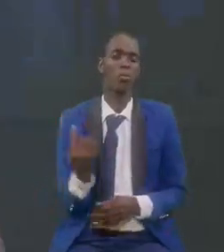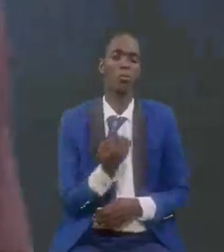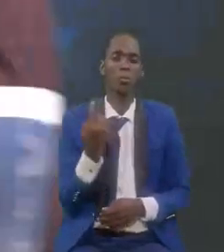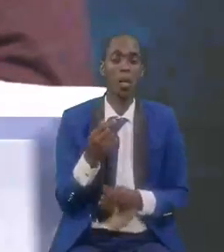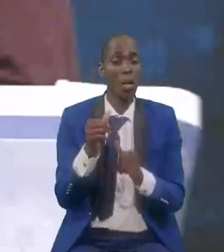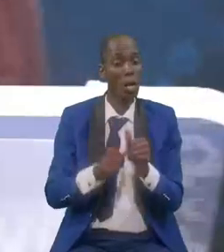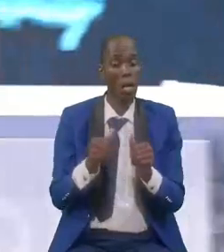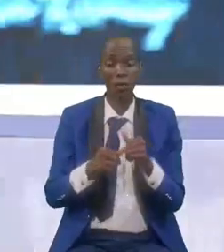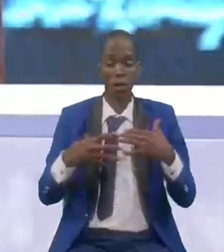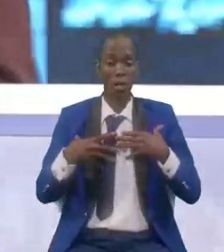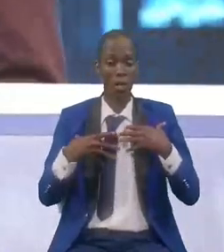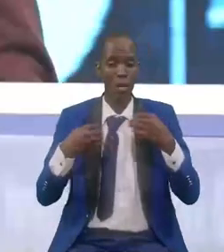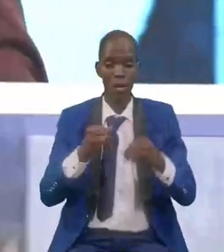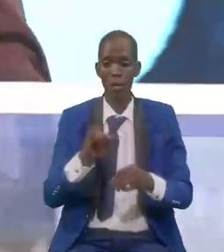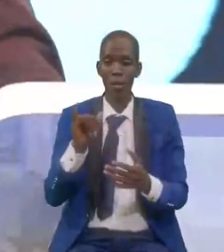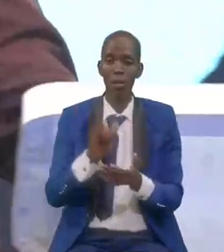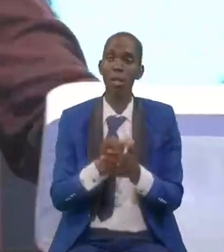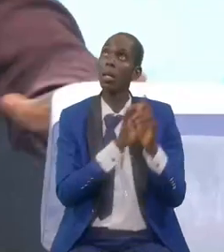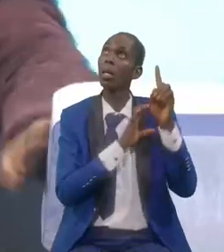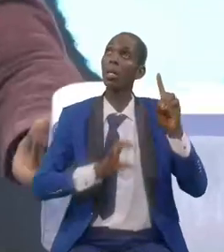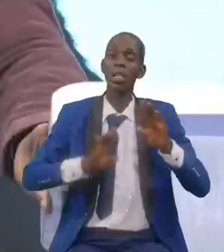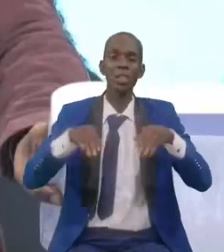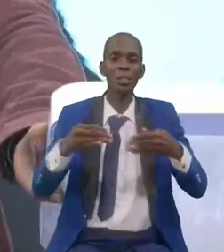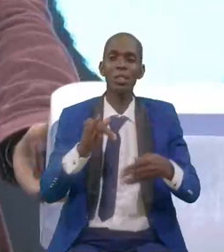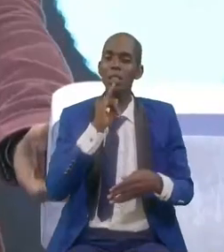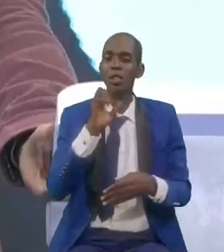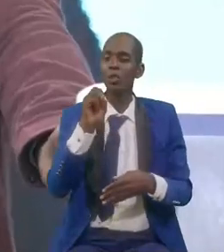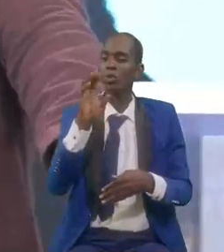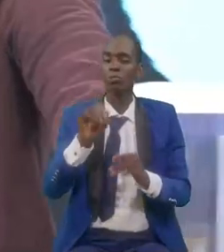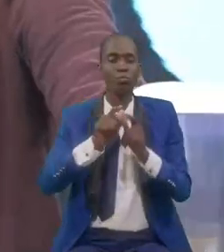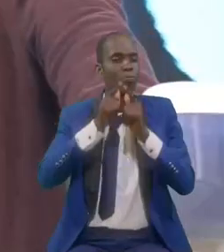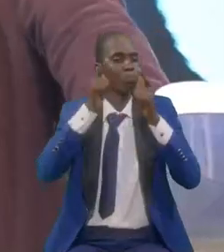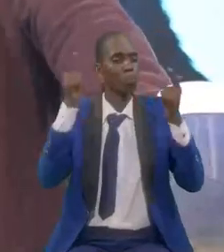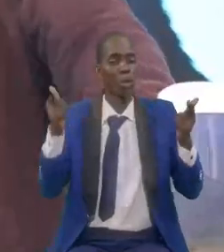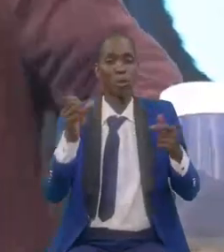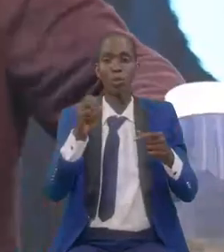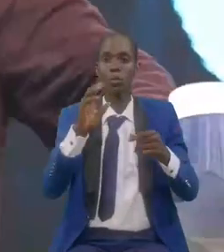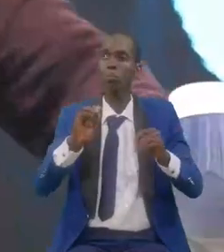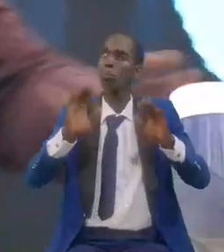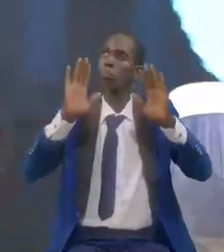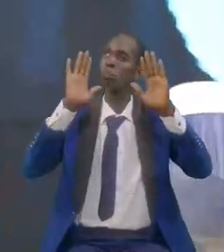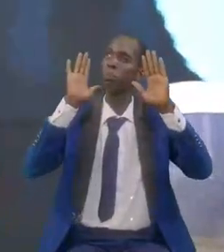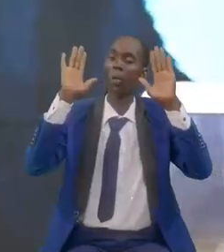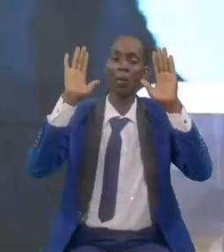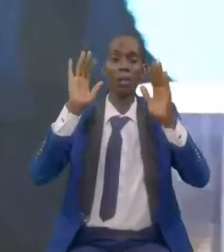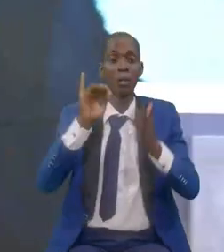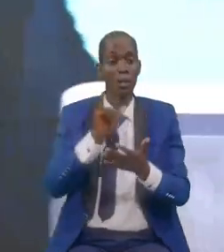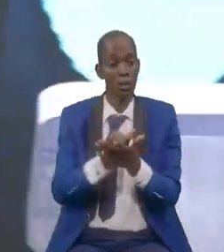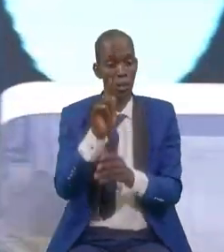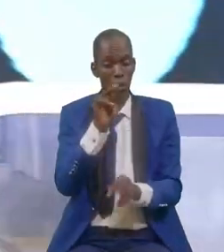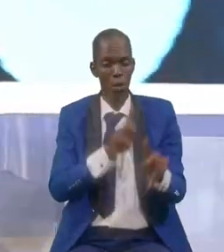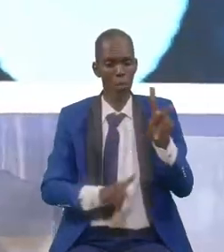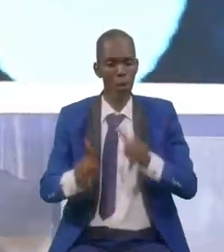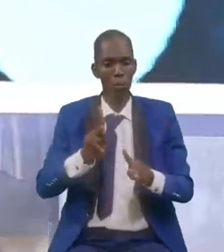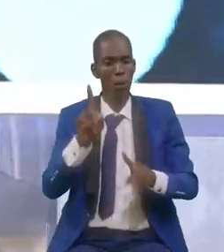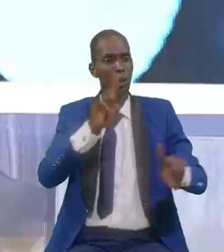Toute guérison que Christ donne est si grande, est si merveilleuse. Ceux